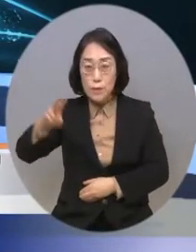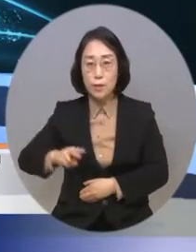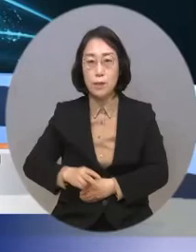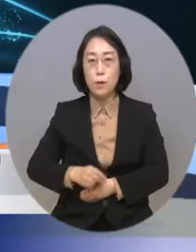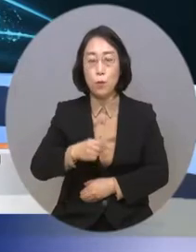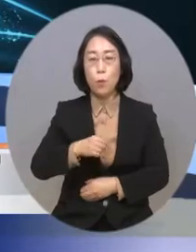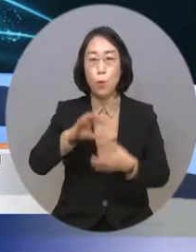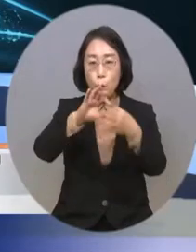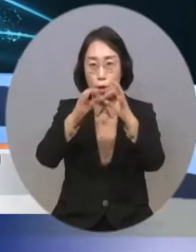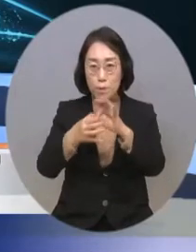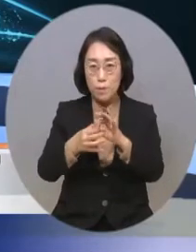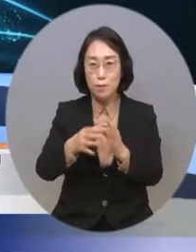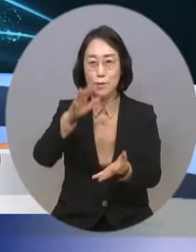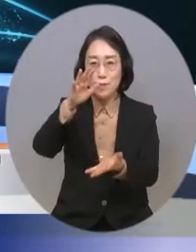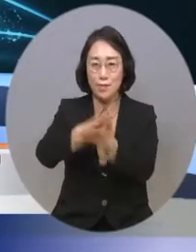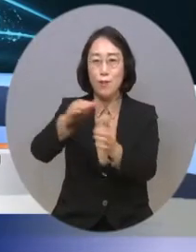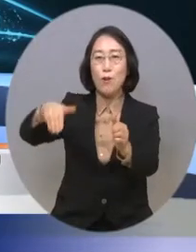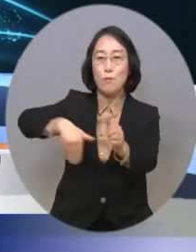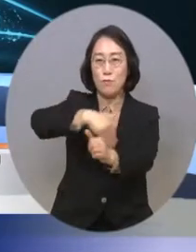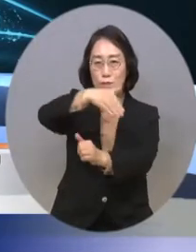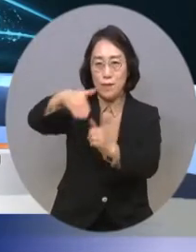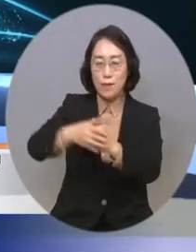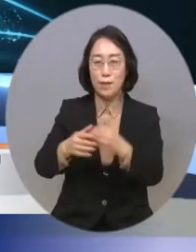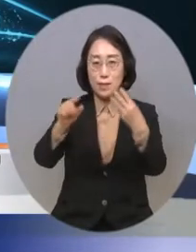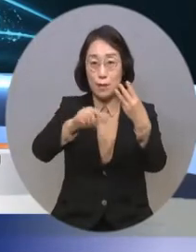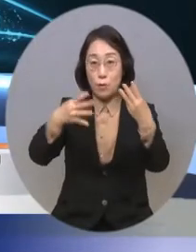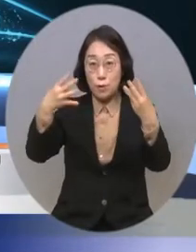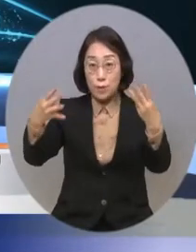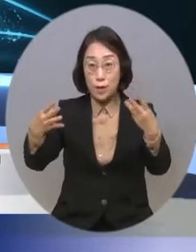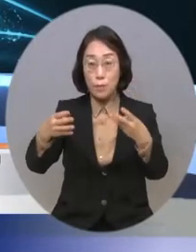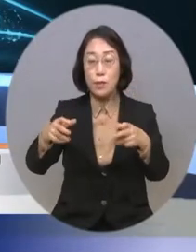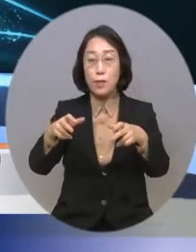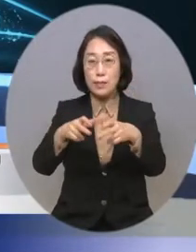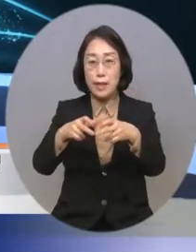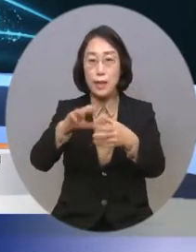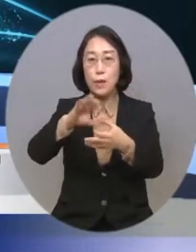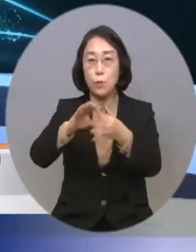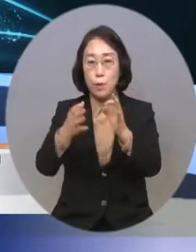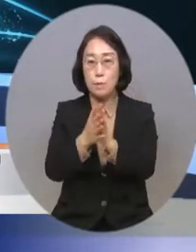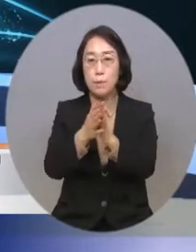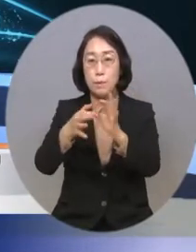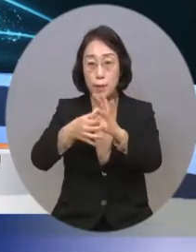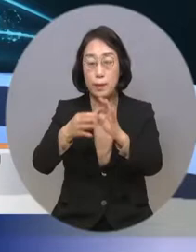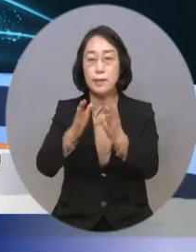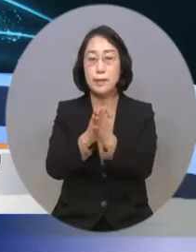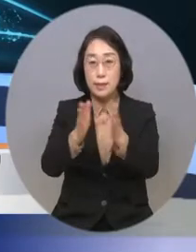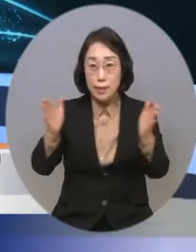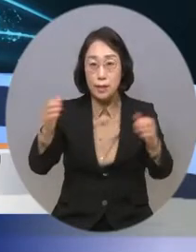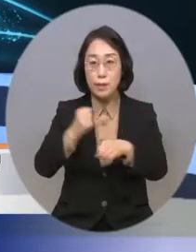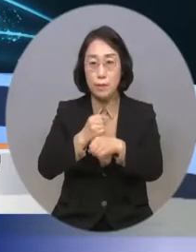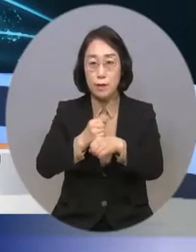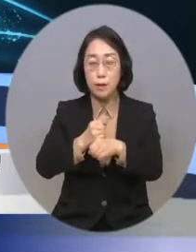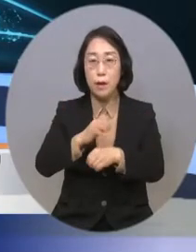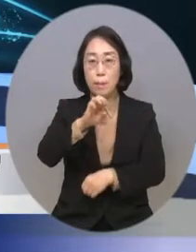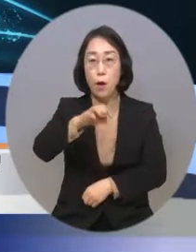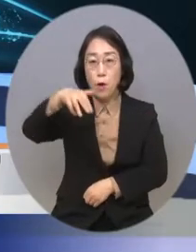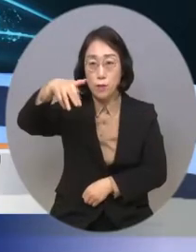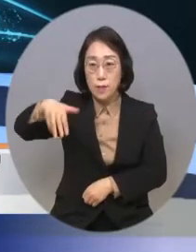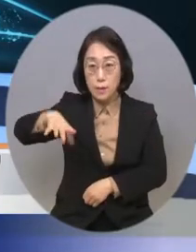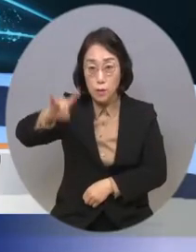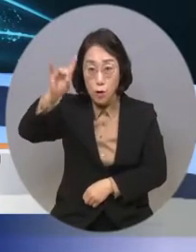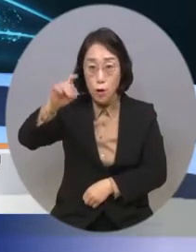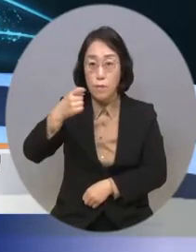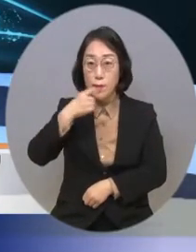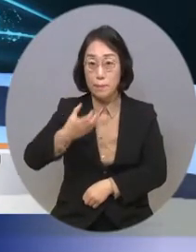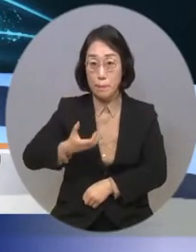뜨겁습니다. 그리고 3월 4일부터는 패럴림픽이 시작되는데요. 평창에서 패럴림픽 사상 첫 금메달을